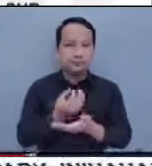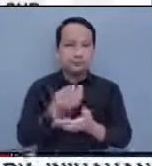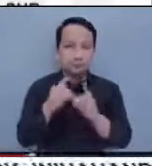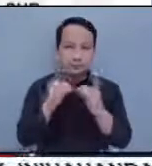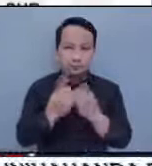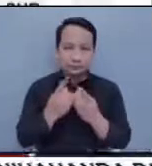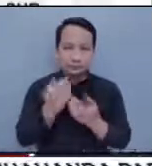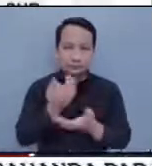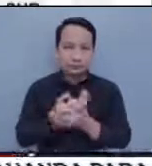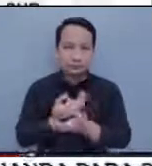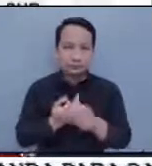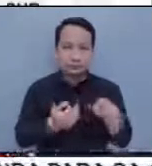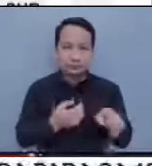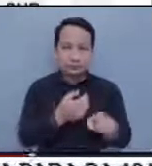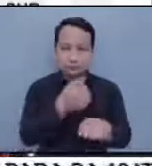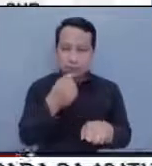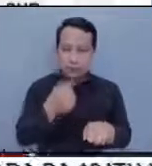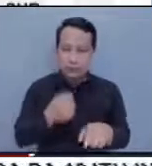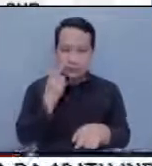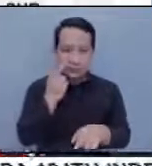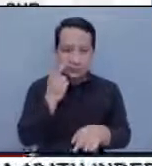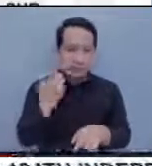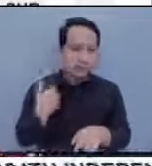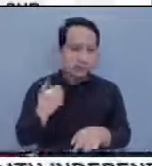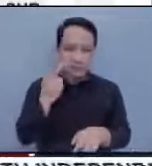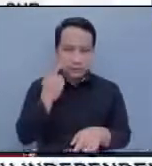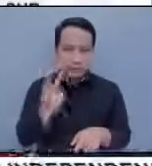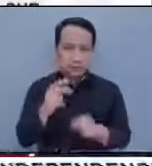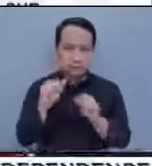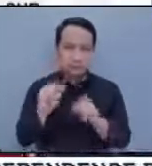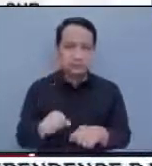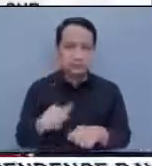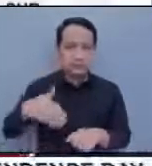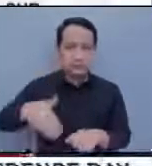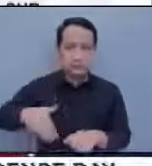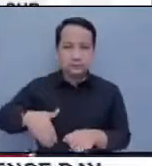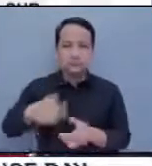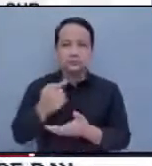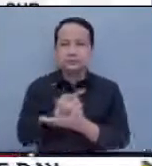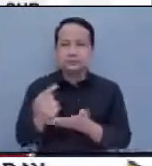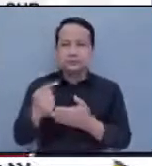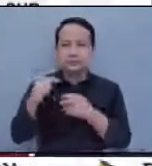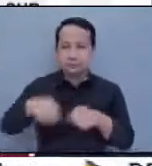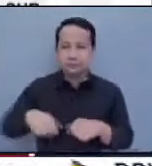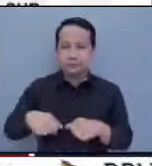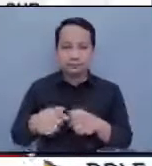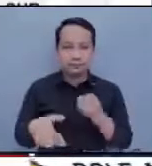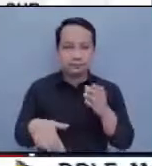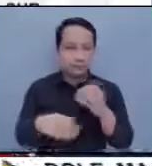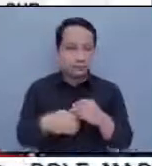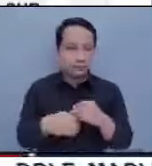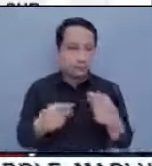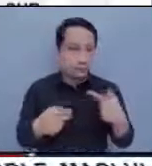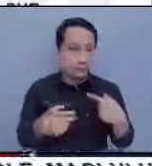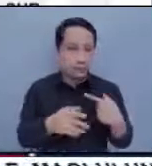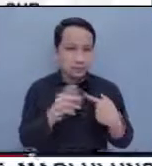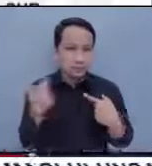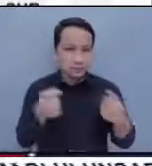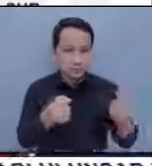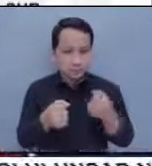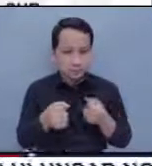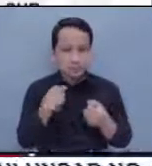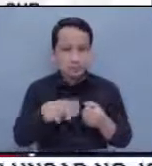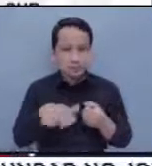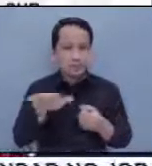hindi naman po natin nakita na may delay. May sinaayos lang po tayo ng mga kinakailangang